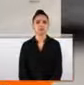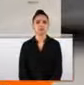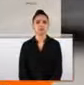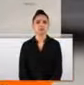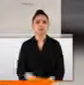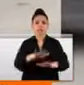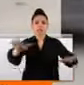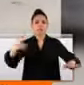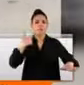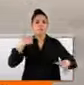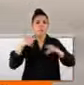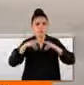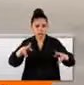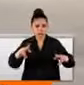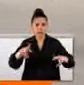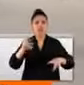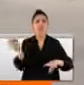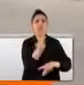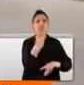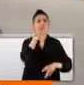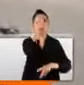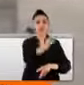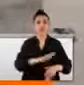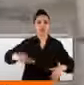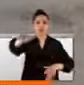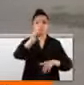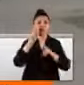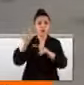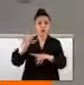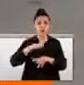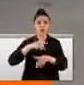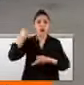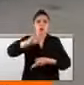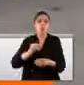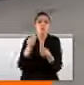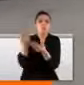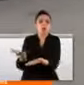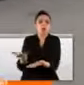Yere yatırıp boynunu kırdılar, göçmen kadını onlarca kişinin gözü önünde katlettiler.